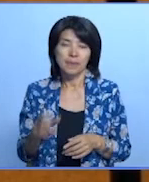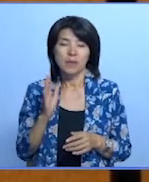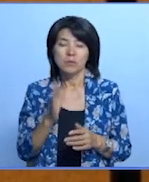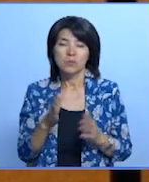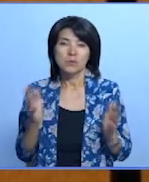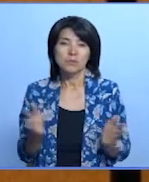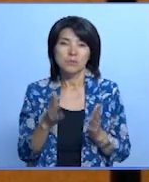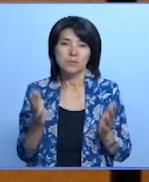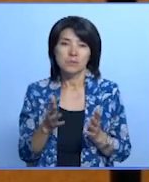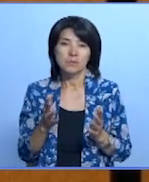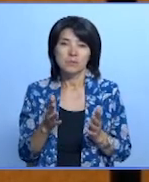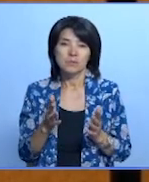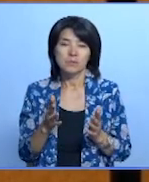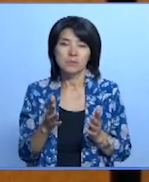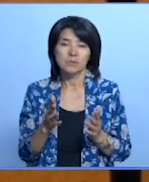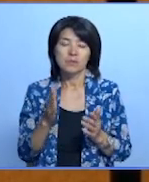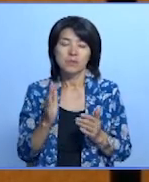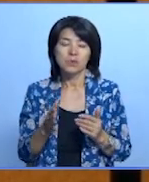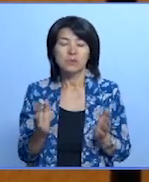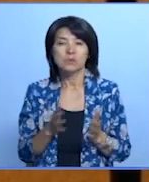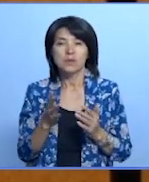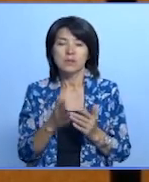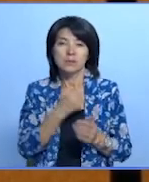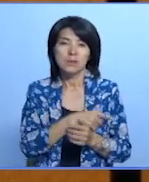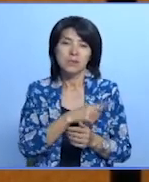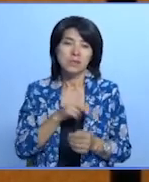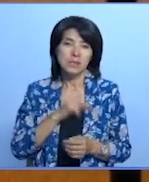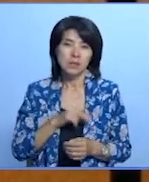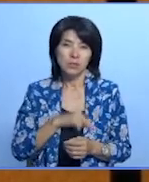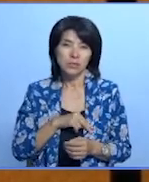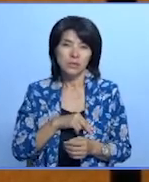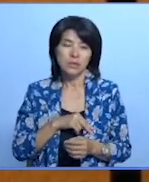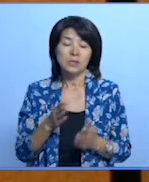беречь себя. Давайте будем беречь медицинских работников,